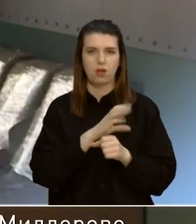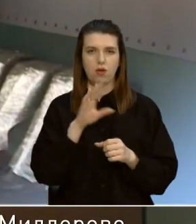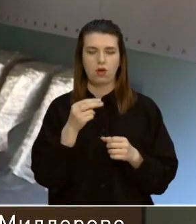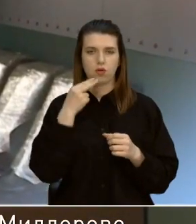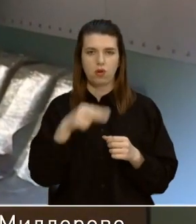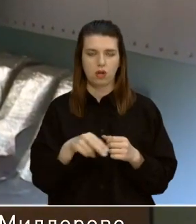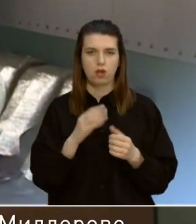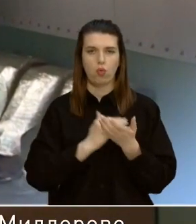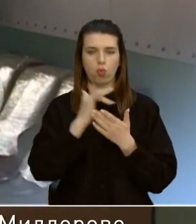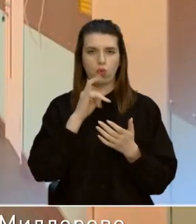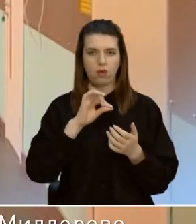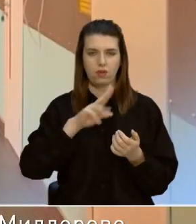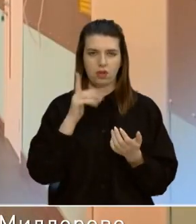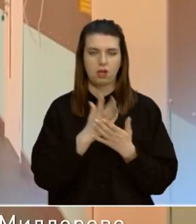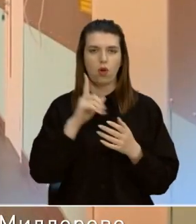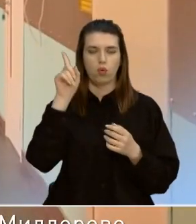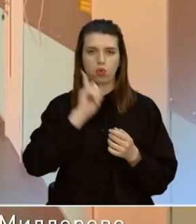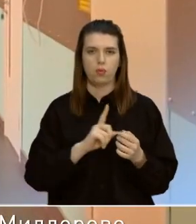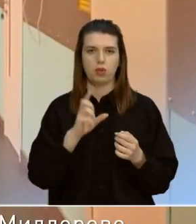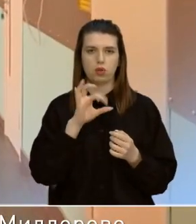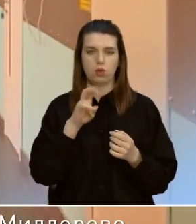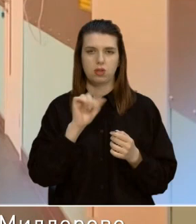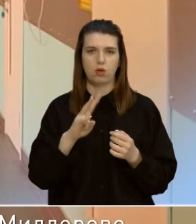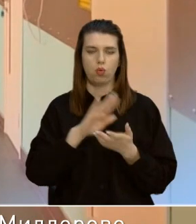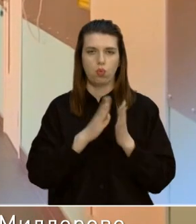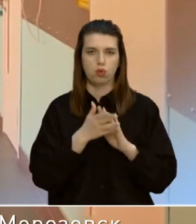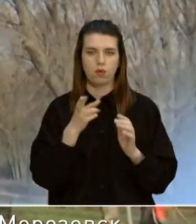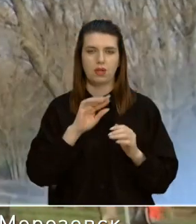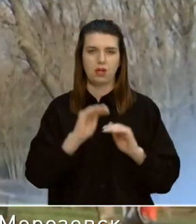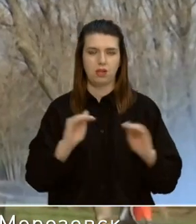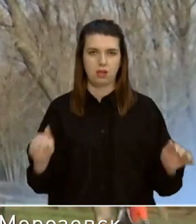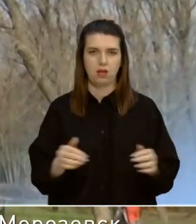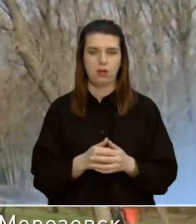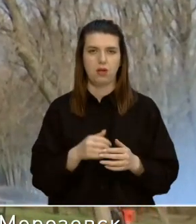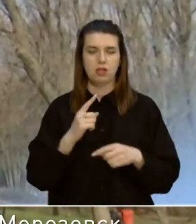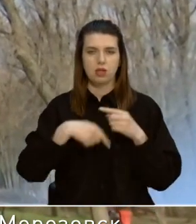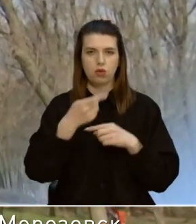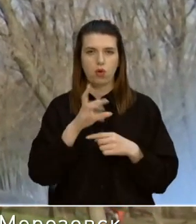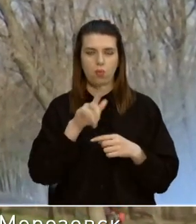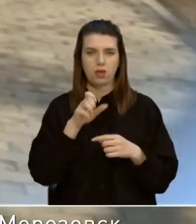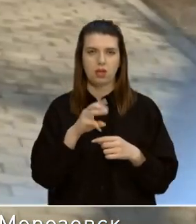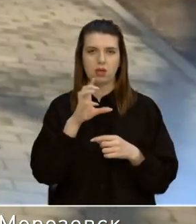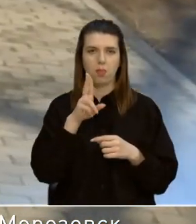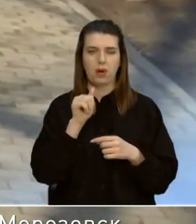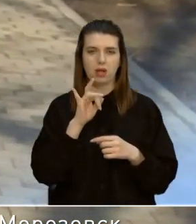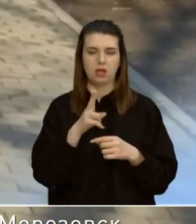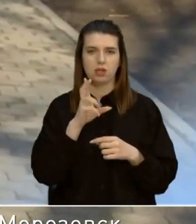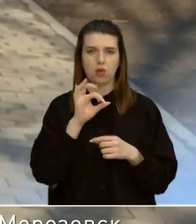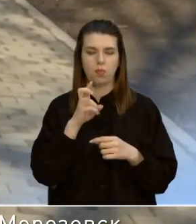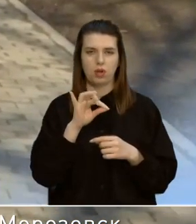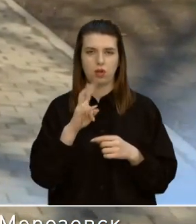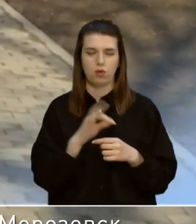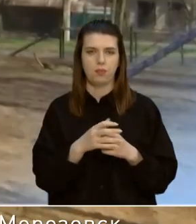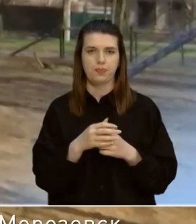очень достойном уровне, очень комфортные созданы условия для детей. Следующий объект – парк Цабино. В рамках программы